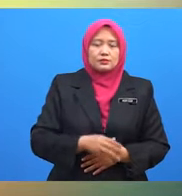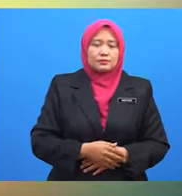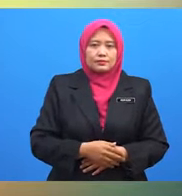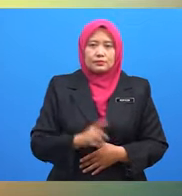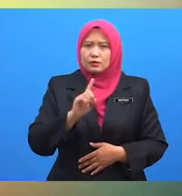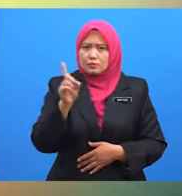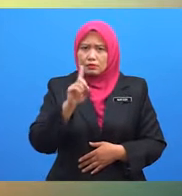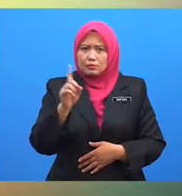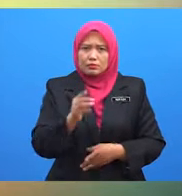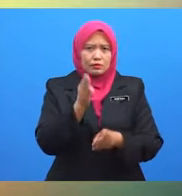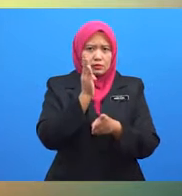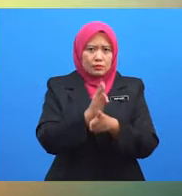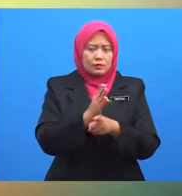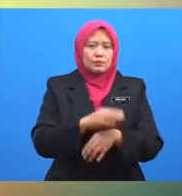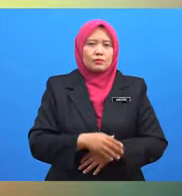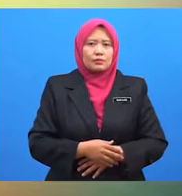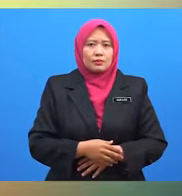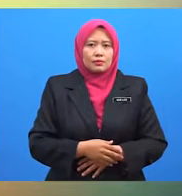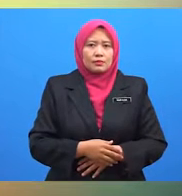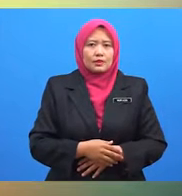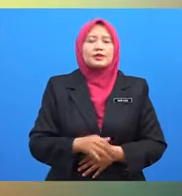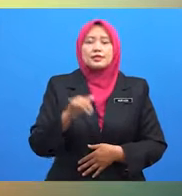1923. Jawabannya ialah C.